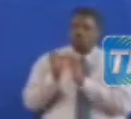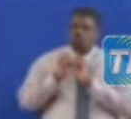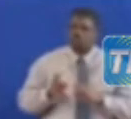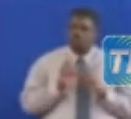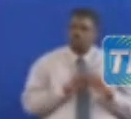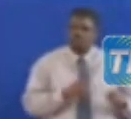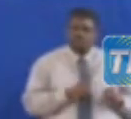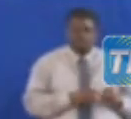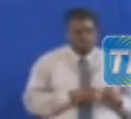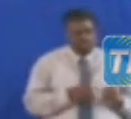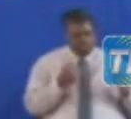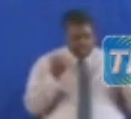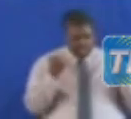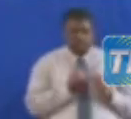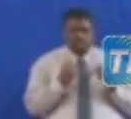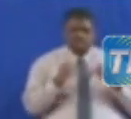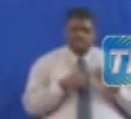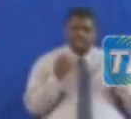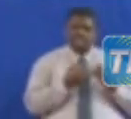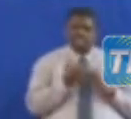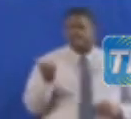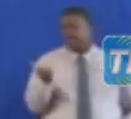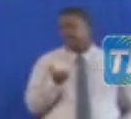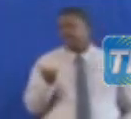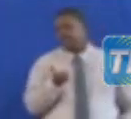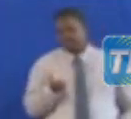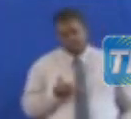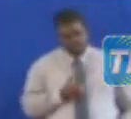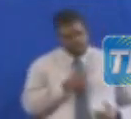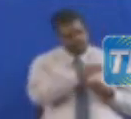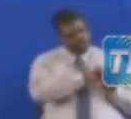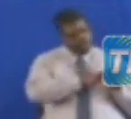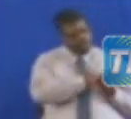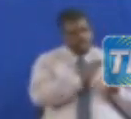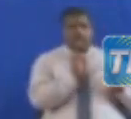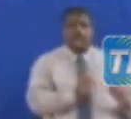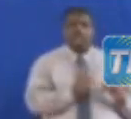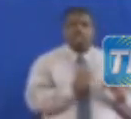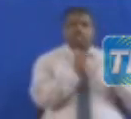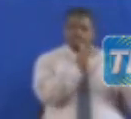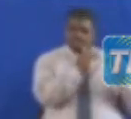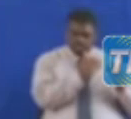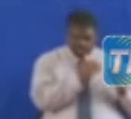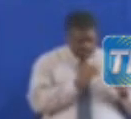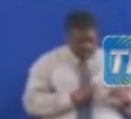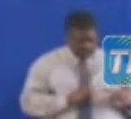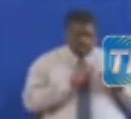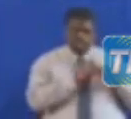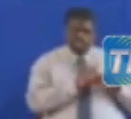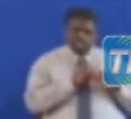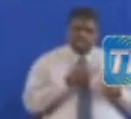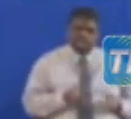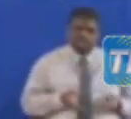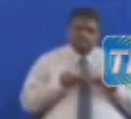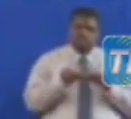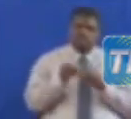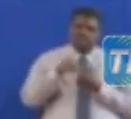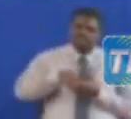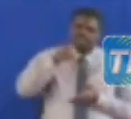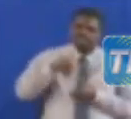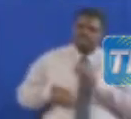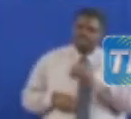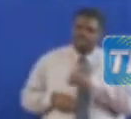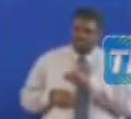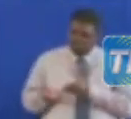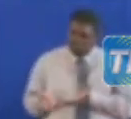mbalimbali itazimarisha taasisi za kijamii kwenye ngazi za msingi ili ziwe na utangamano na ziweze kuleta tija